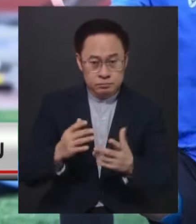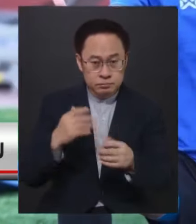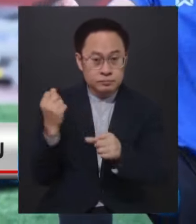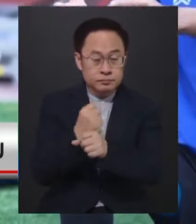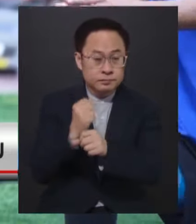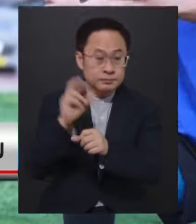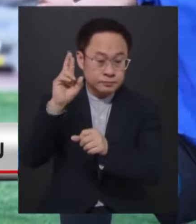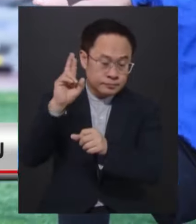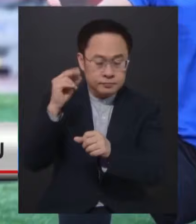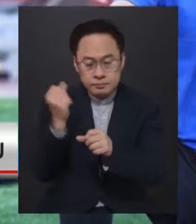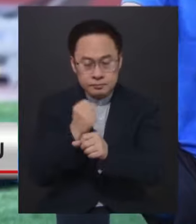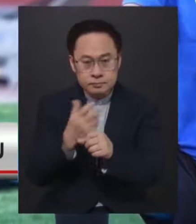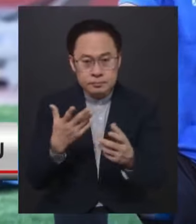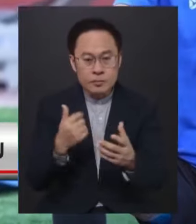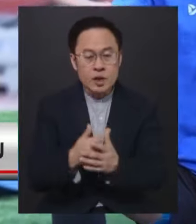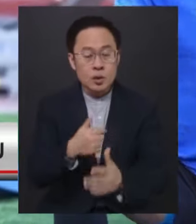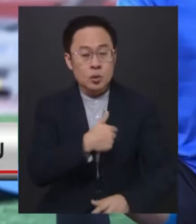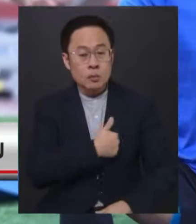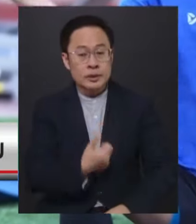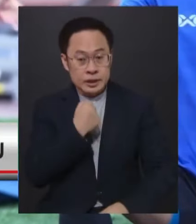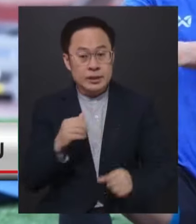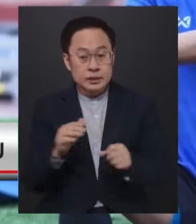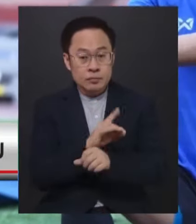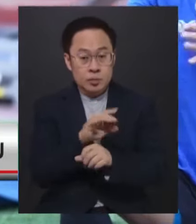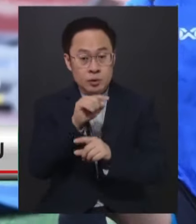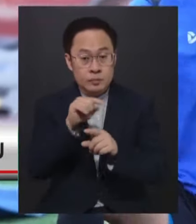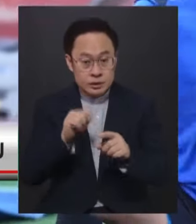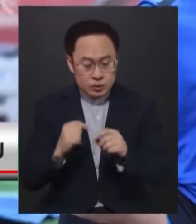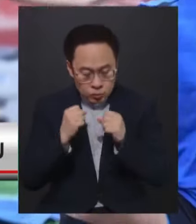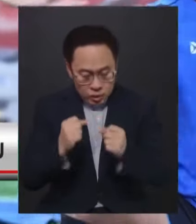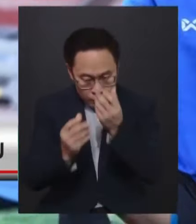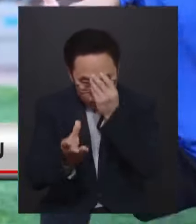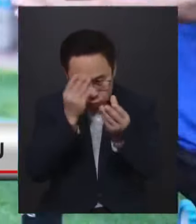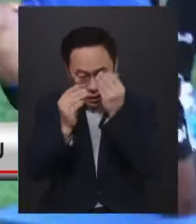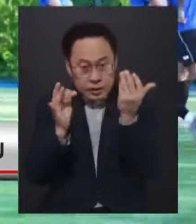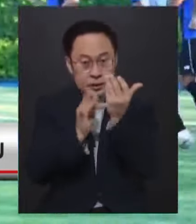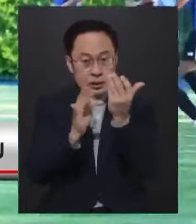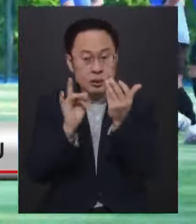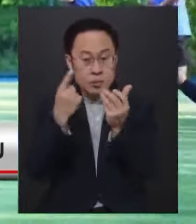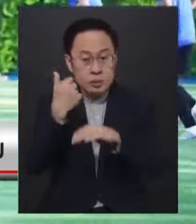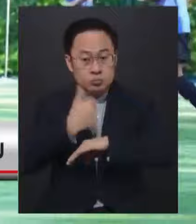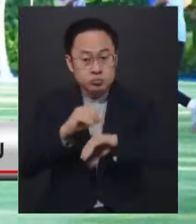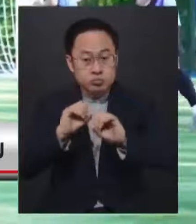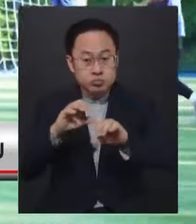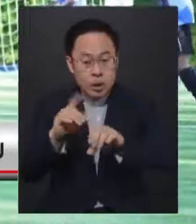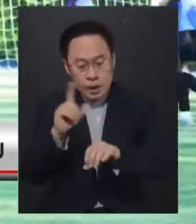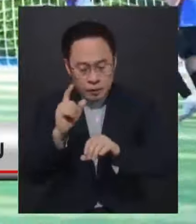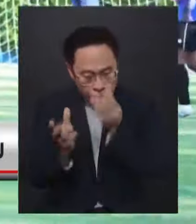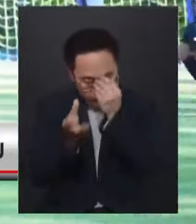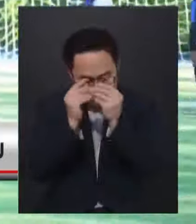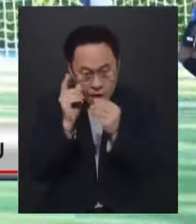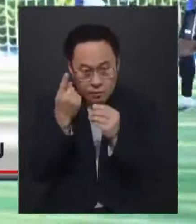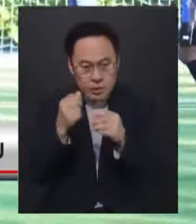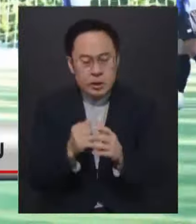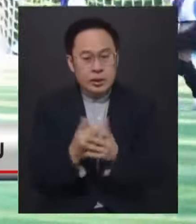ภูมิใจอยู่แล้วเรื่องความมั่นใจตอนนี้ก็เต็มร้อยพยายามที่จะเก็บ3แต้มและต้องโฟกัสในเกมกับจีนที่ต้องได้3แต้มการ